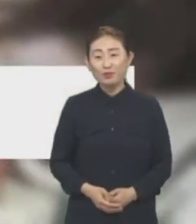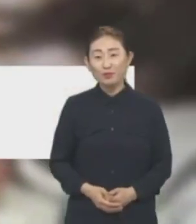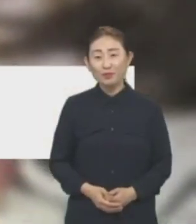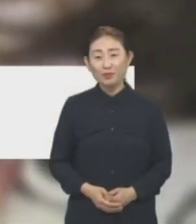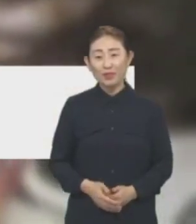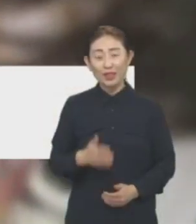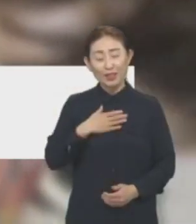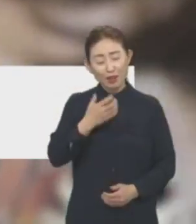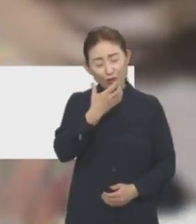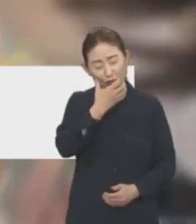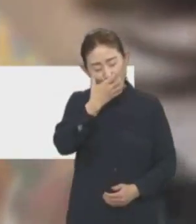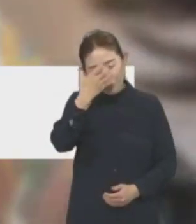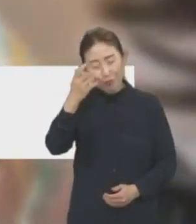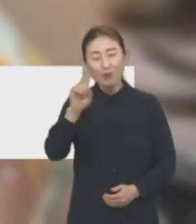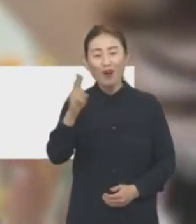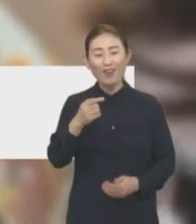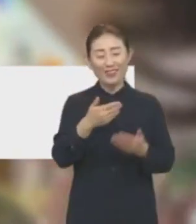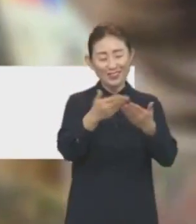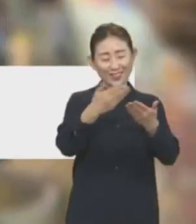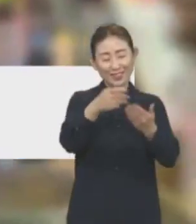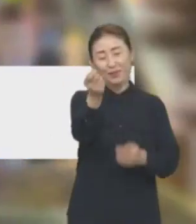그림도 그리고